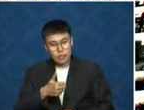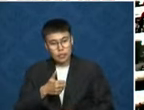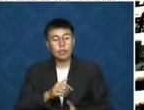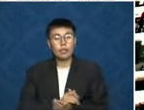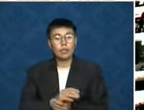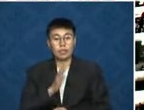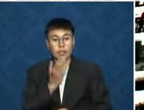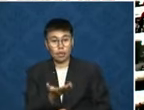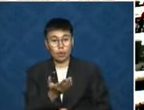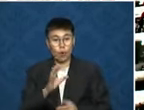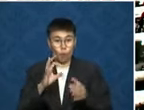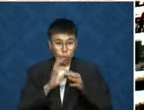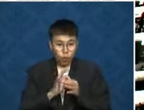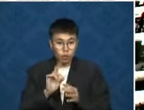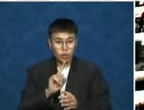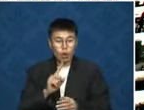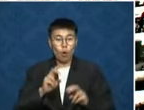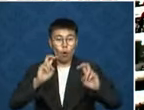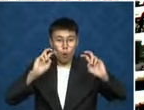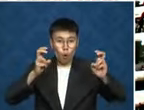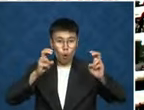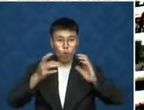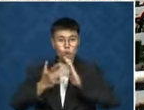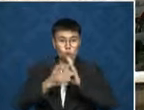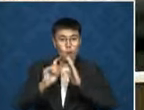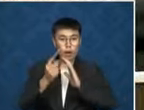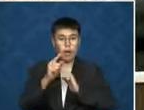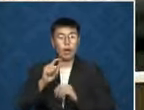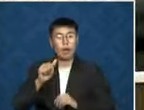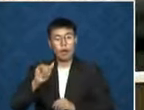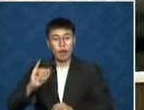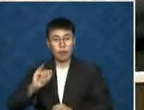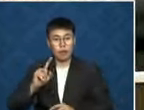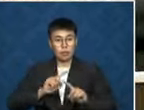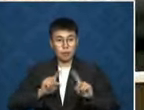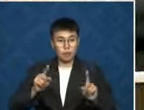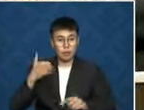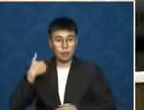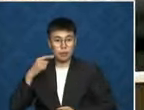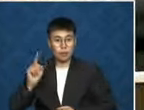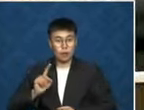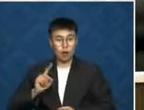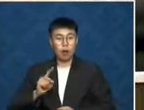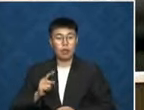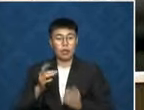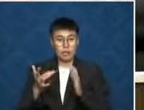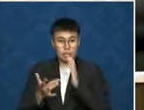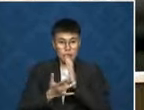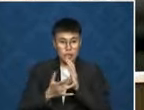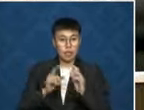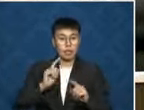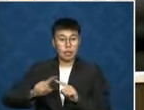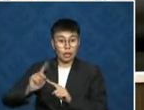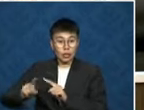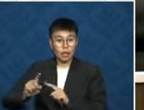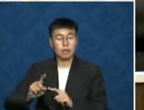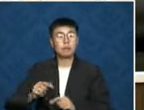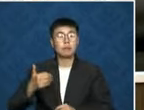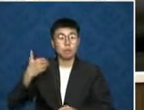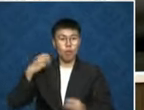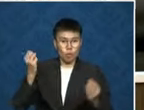วงไม่เพียงเฉพาะในประเด็นของปัญญาประดิษฐ์หรือ AI แต่รวมถึงประเด็นของการใช้เทคโนโลยีต่างๆที่อา